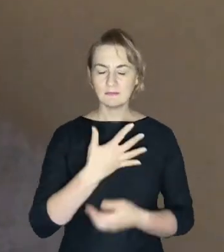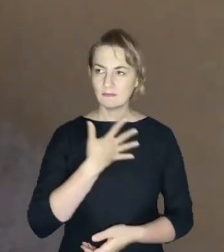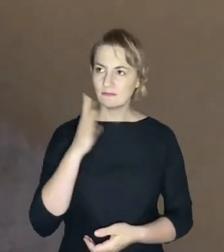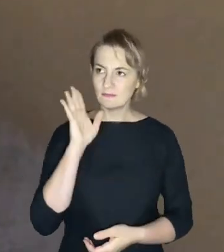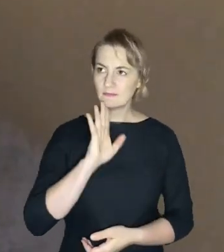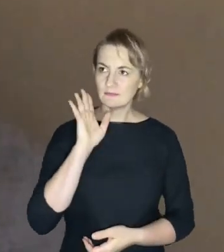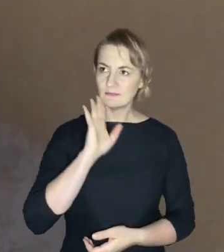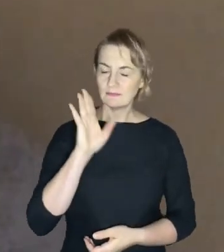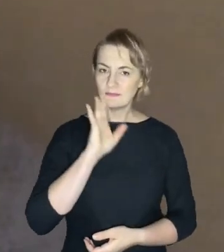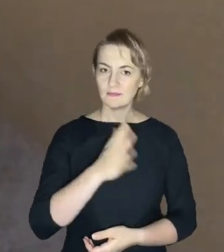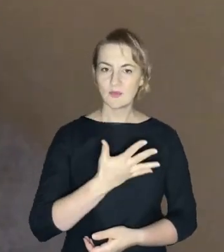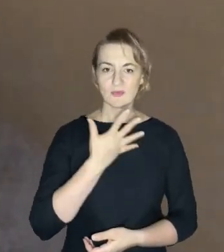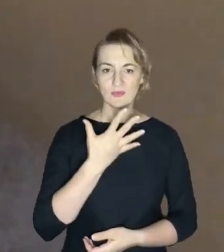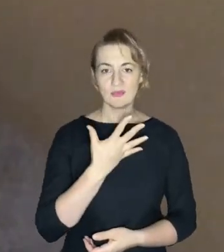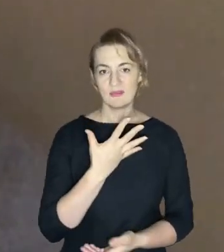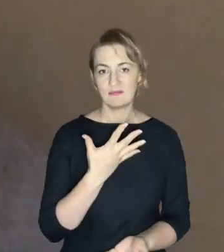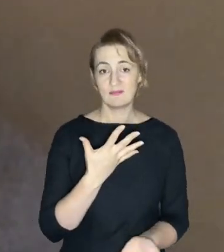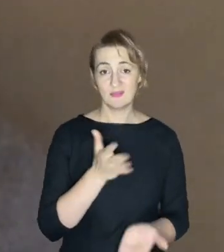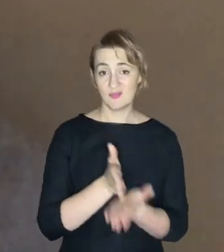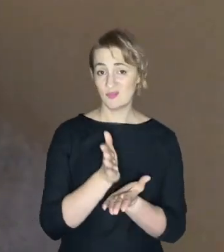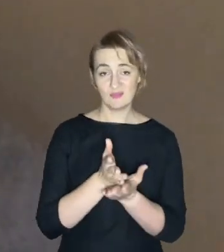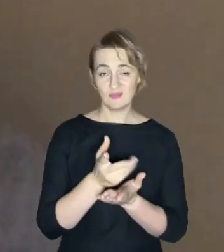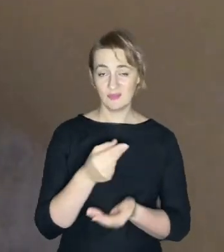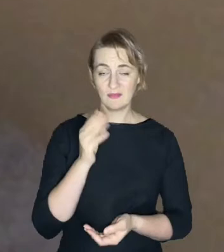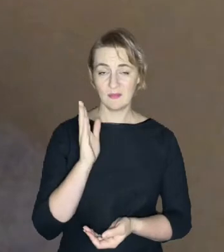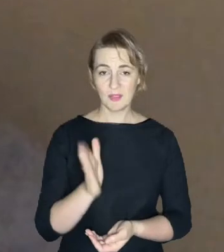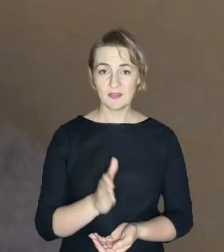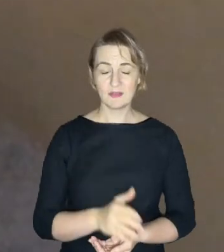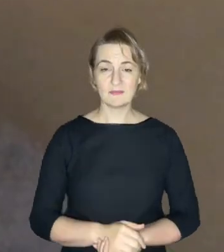oburzenie samo z siebie nic tu nie wniesie.